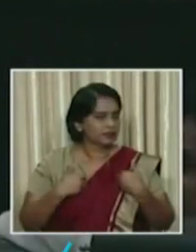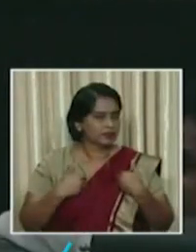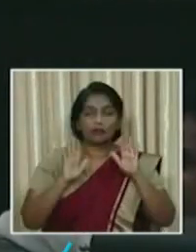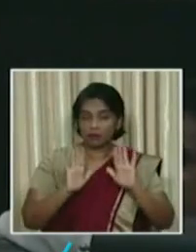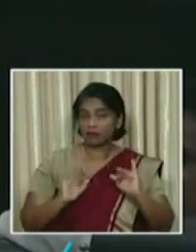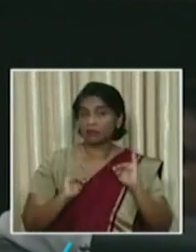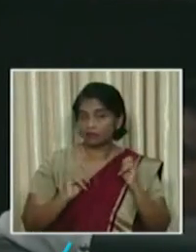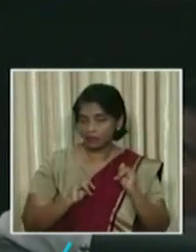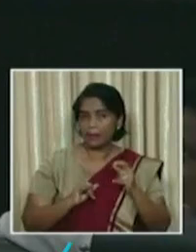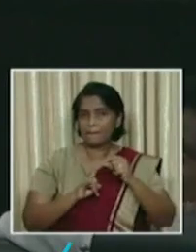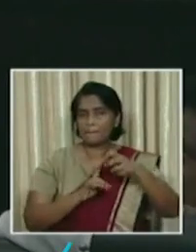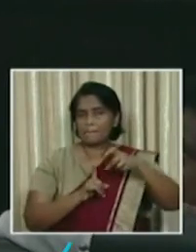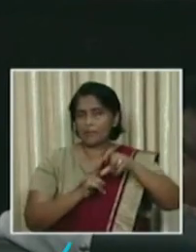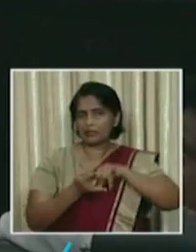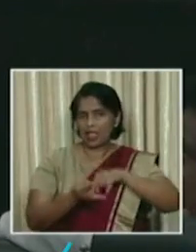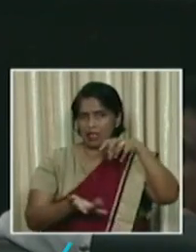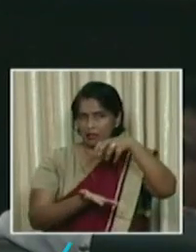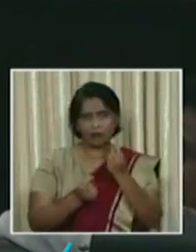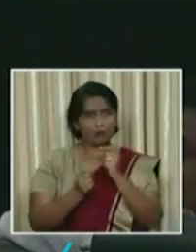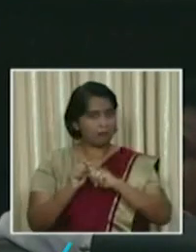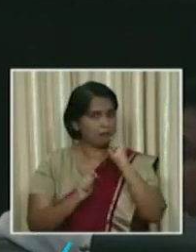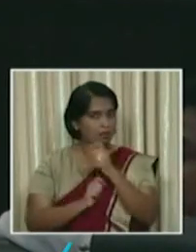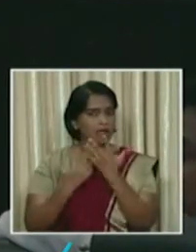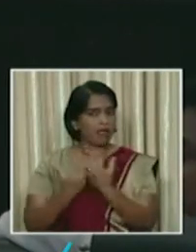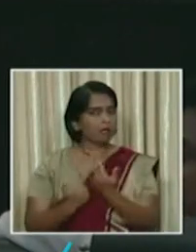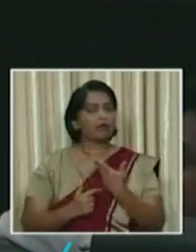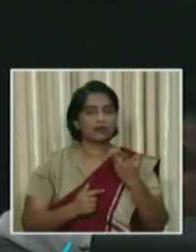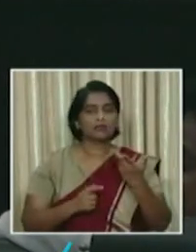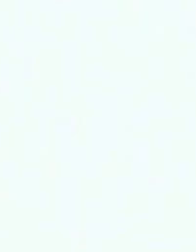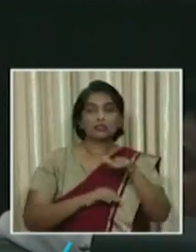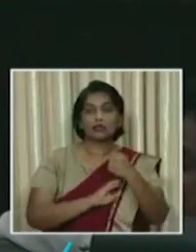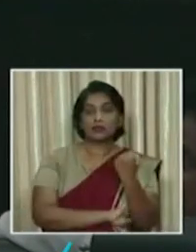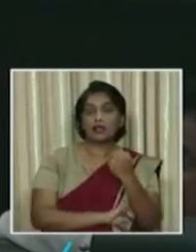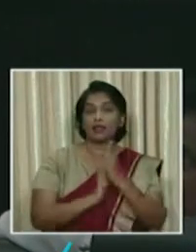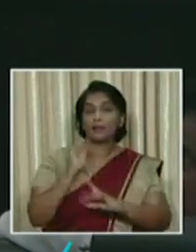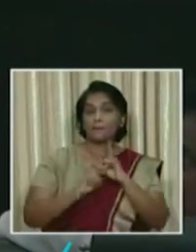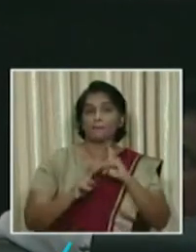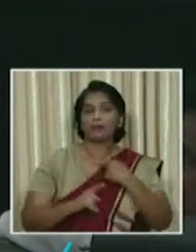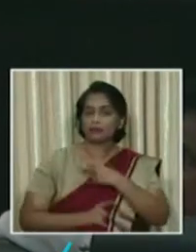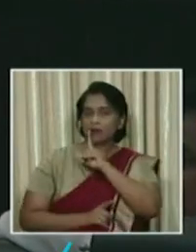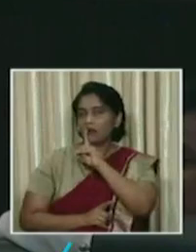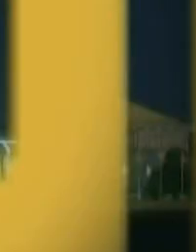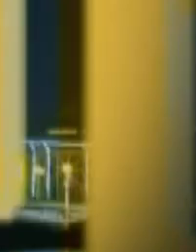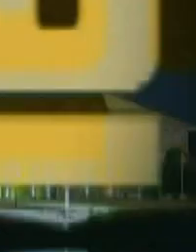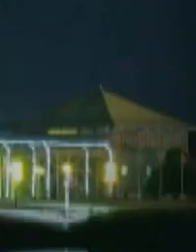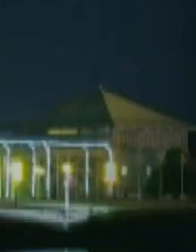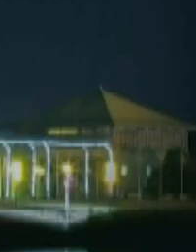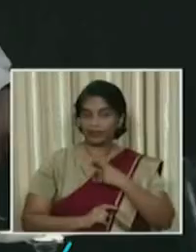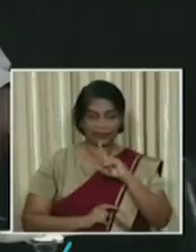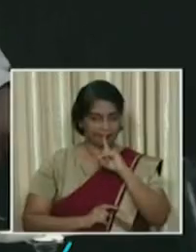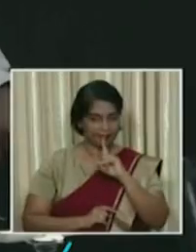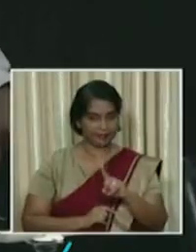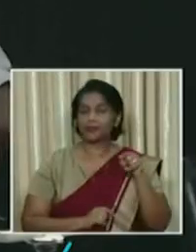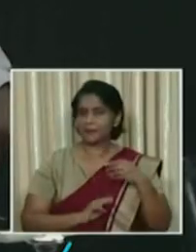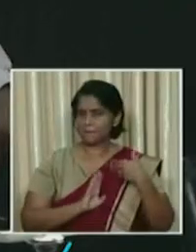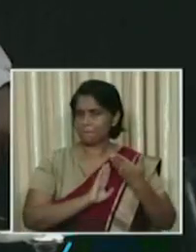යම් කිසි ප්‍රාදේශීය ලේකම් කොට්ටාසයකට ඒක ලැබිලා නැත්නම් ඒක සමාජ සවිබල ගැන්වීමේ අමාත්‍යාංශයෙන් අපි හොයලා බලන්නම් ඒක ඇයි කියලා.